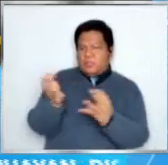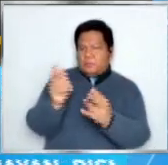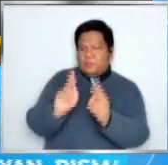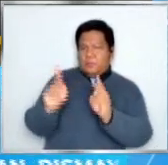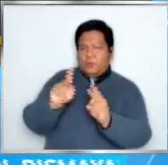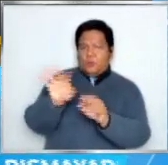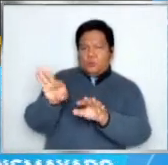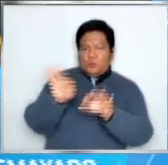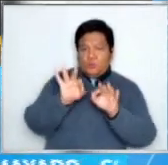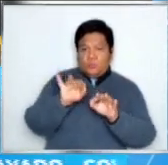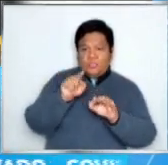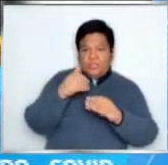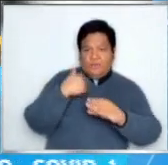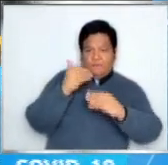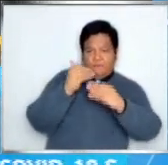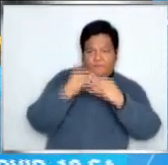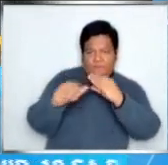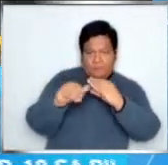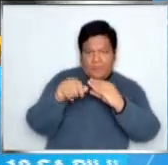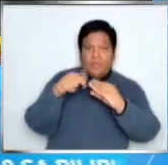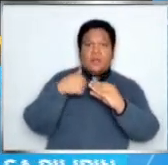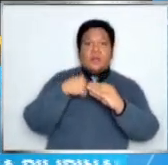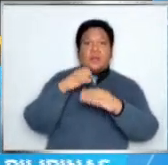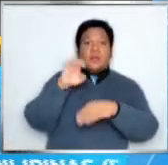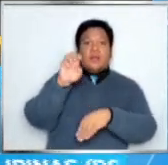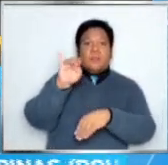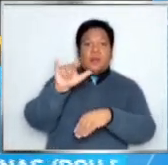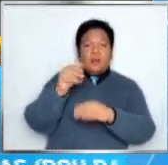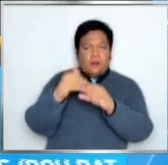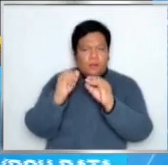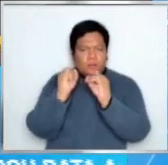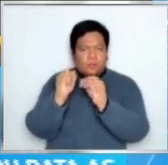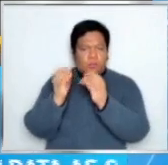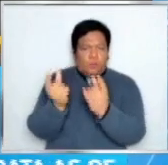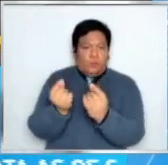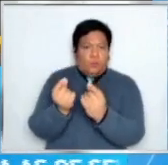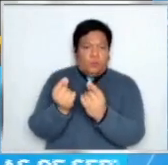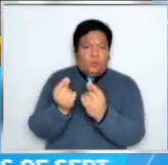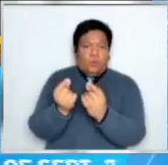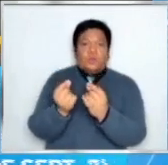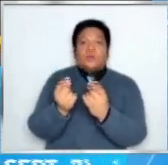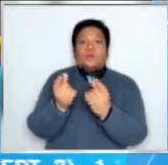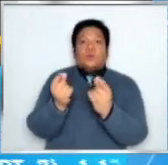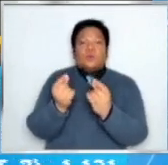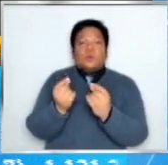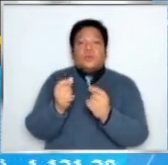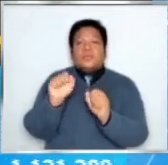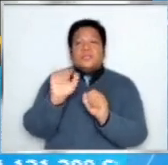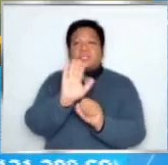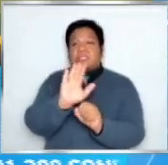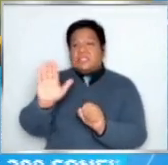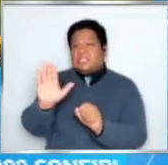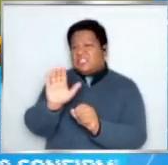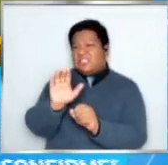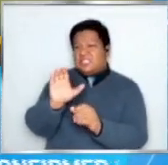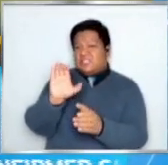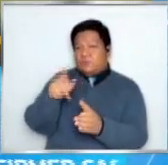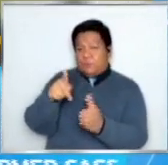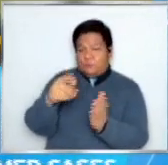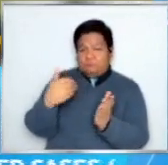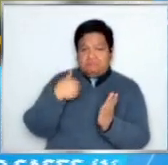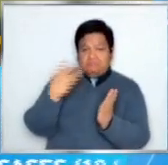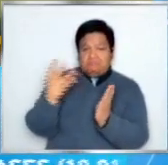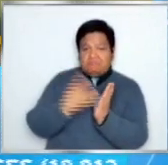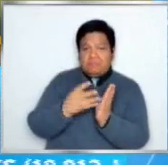na may kasamang instructions ng kanilang mga gagawin. Pwede nilang i-download sa kanilang telepono ang mobile app o di kaya'y bumoto